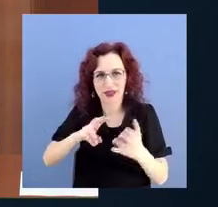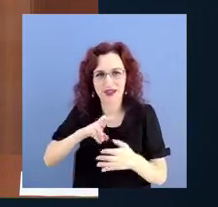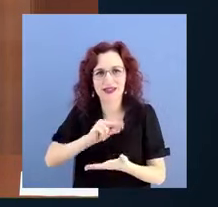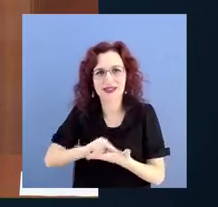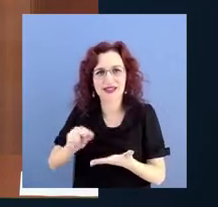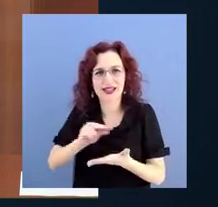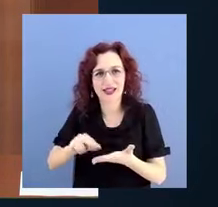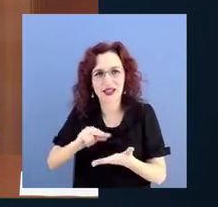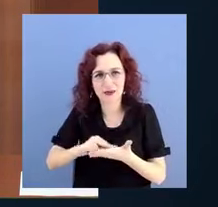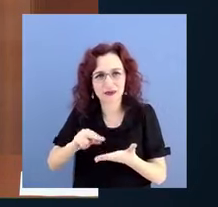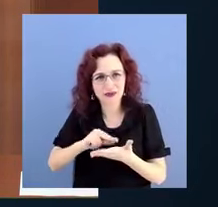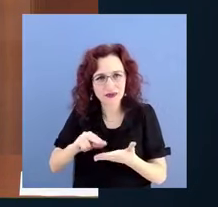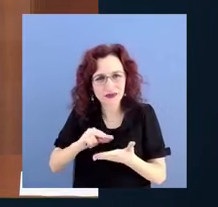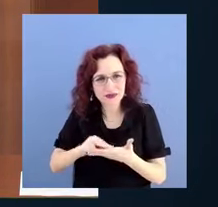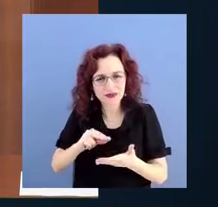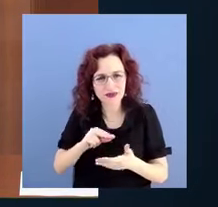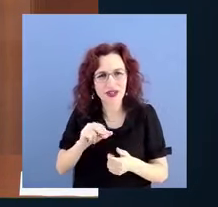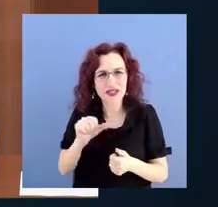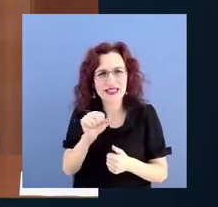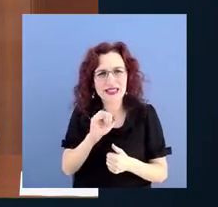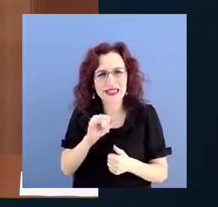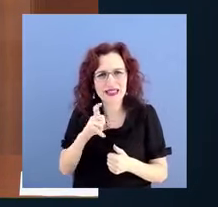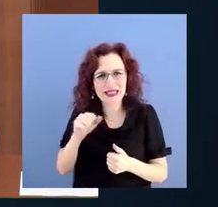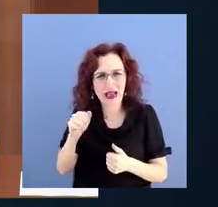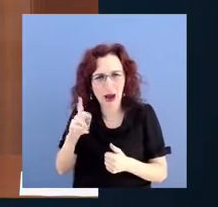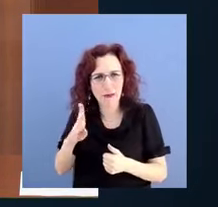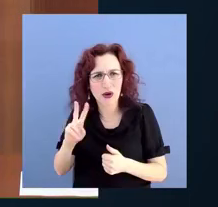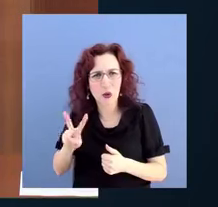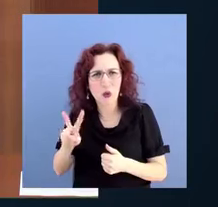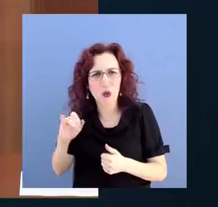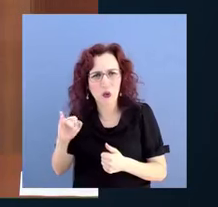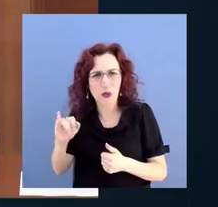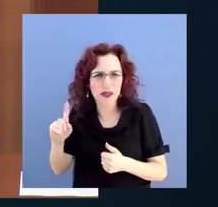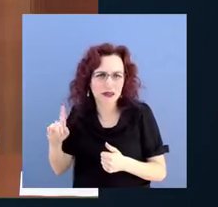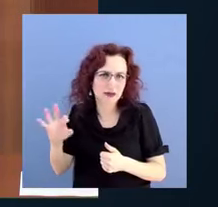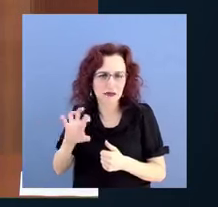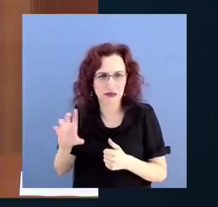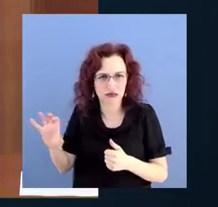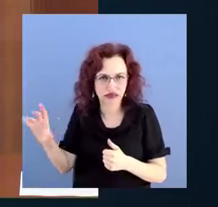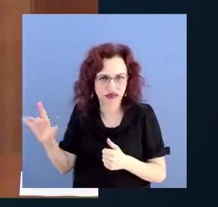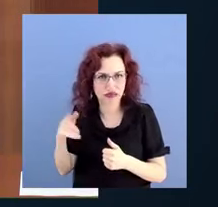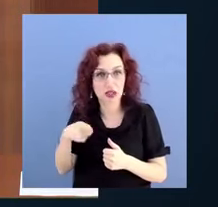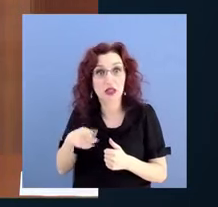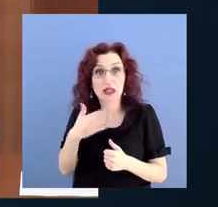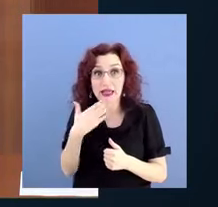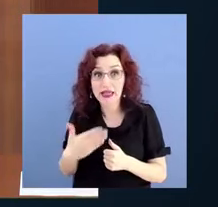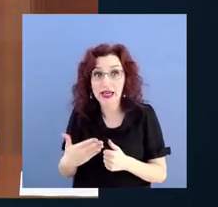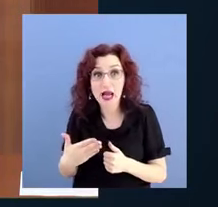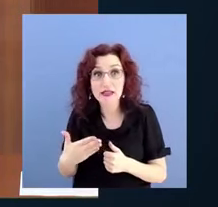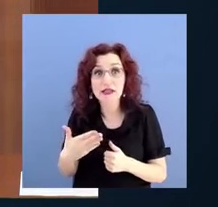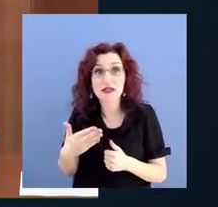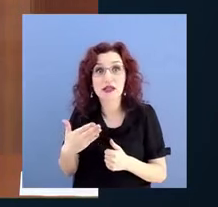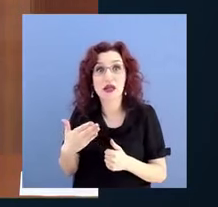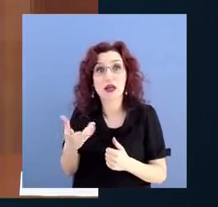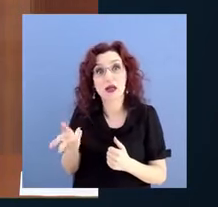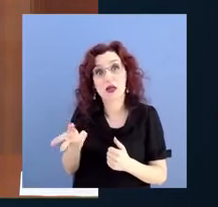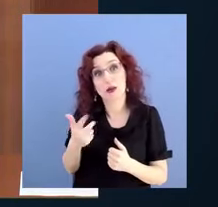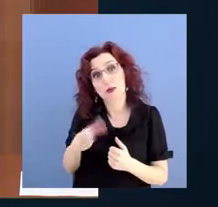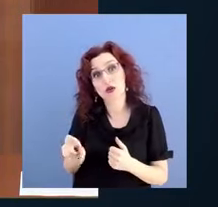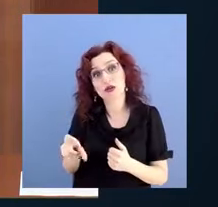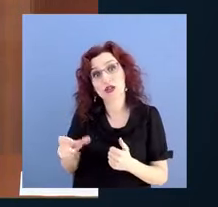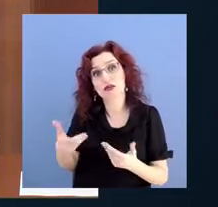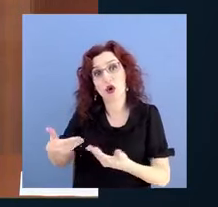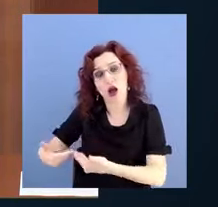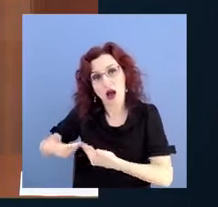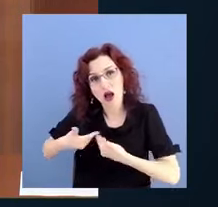filcams fisascat e uiltucs che ringrazio in modo particolare per essere stati così collaborativi nella costituzione di questi jorge